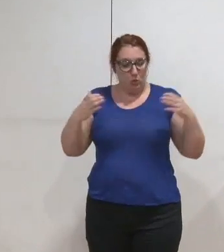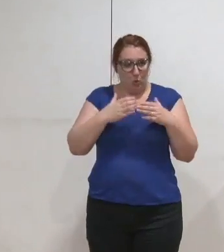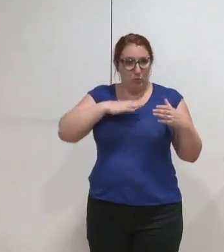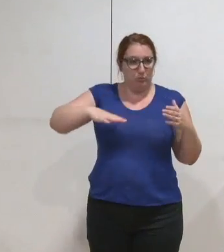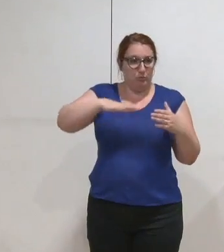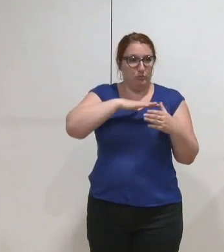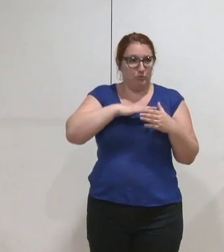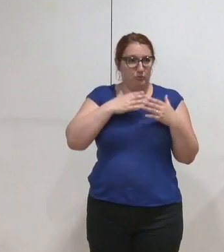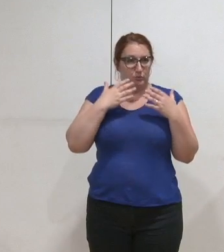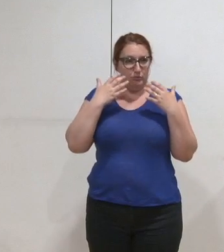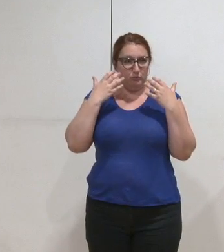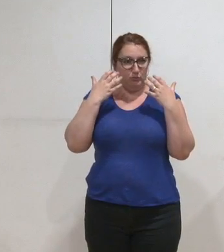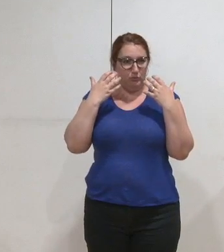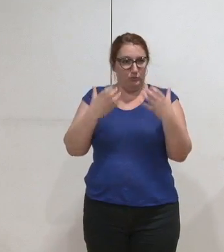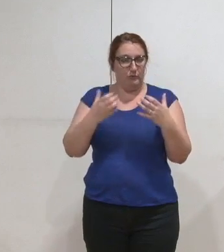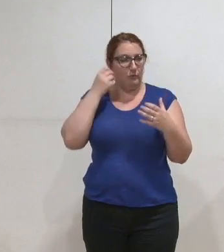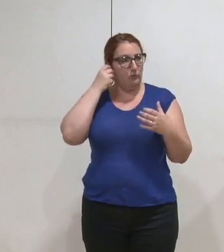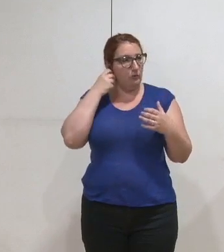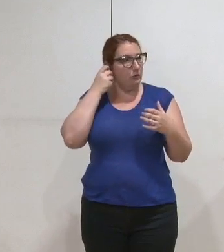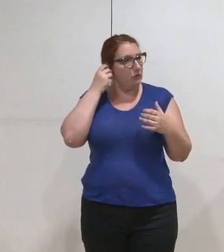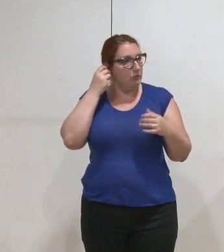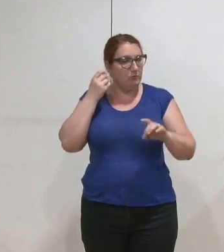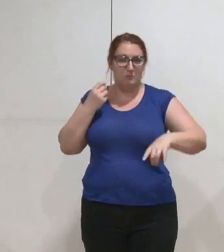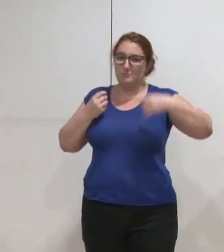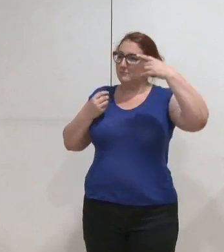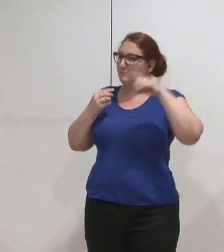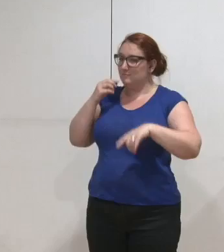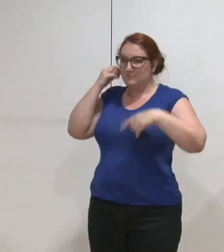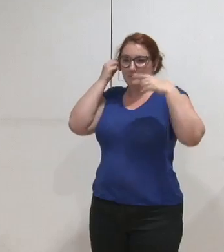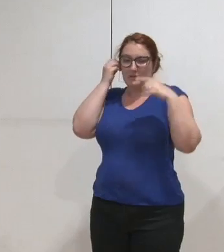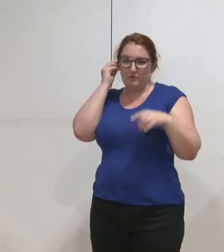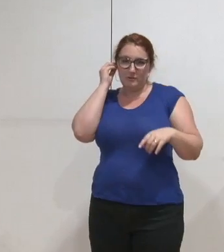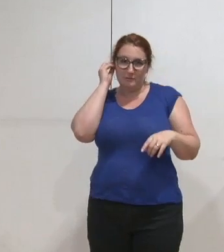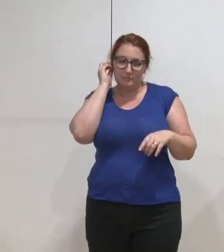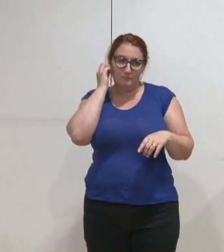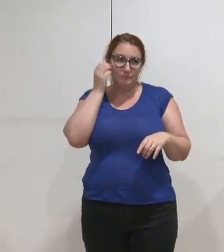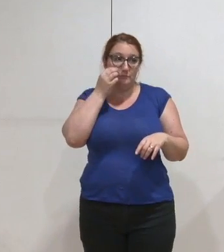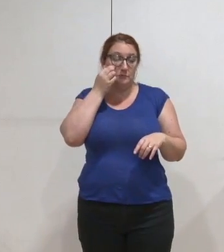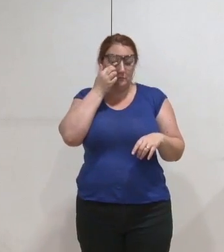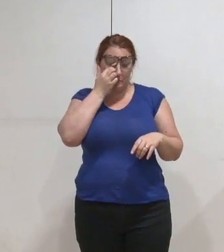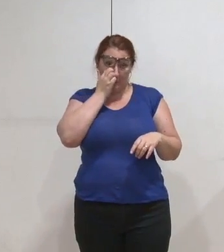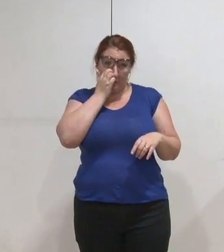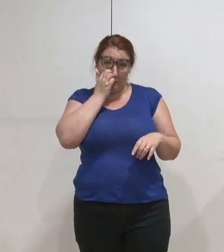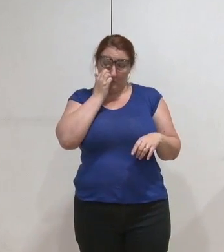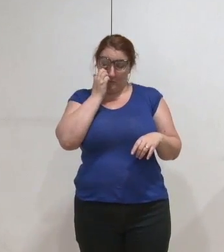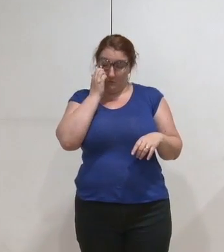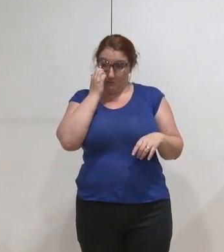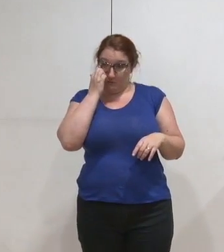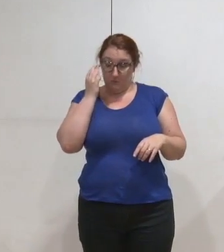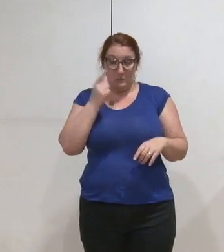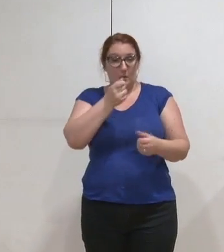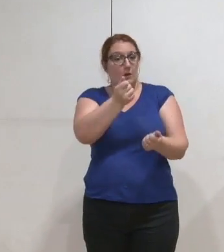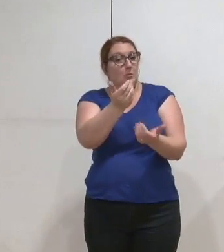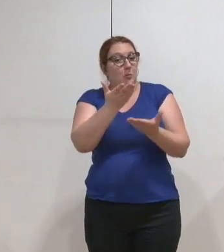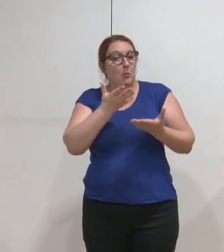groupe nous tiens il y a un petit téléphone qui qui sonne nous souhaitons nous nous abstenir sur ce sur cette